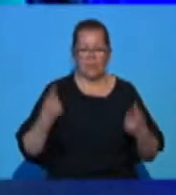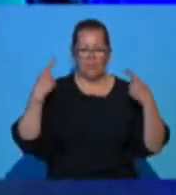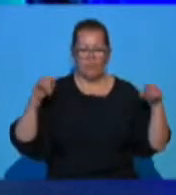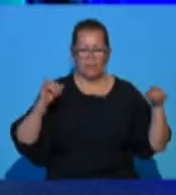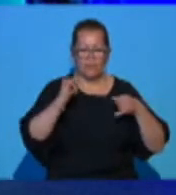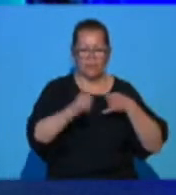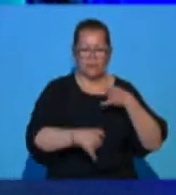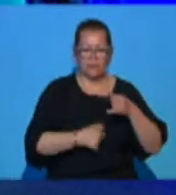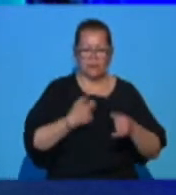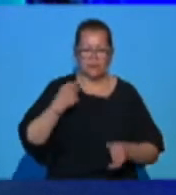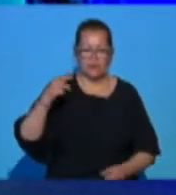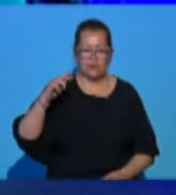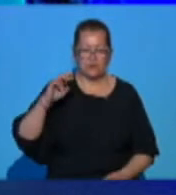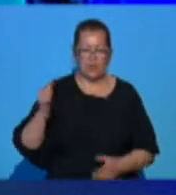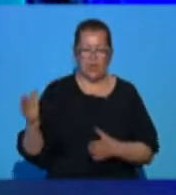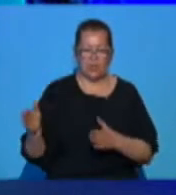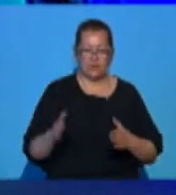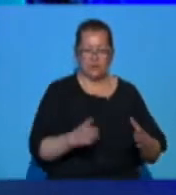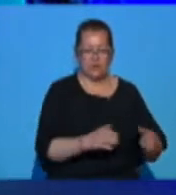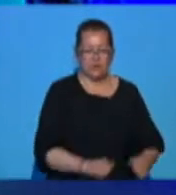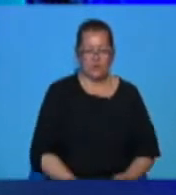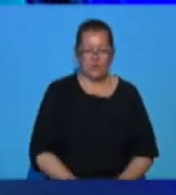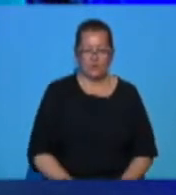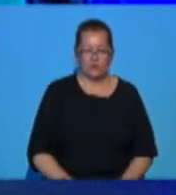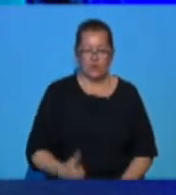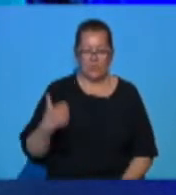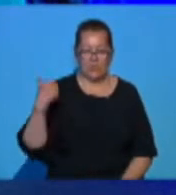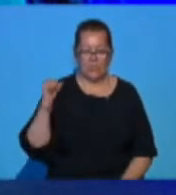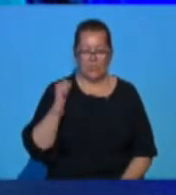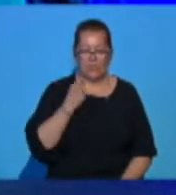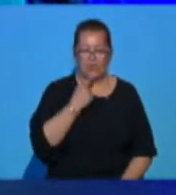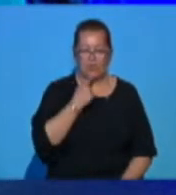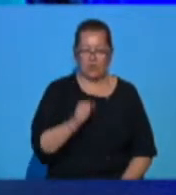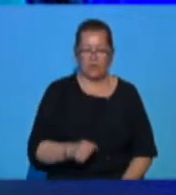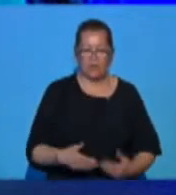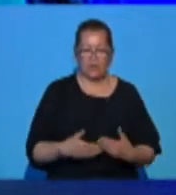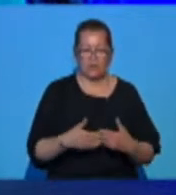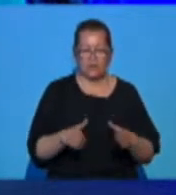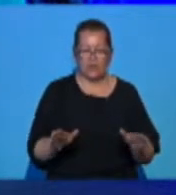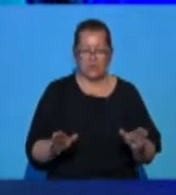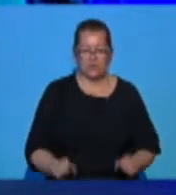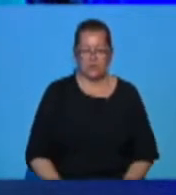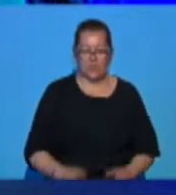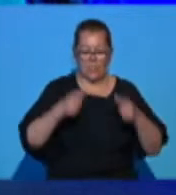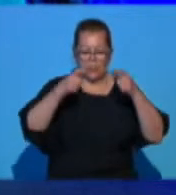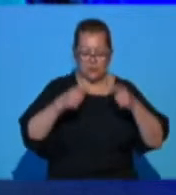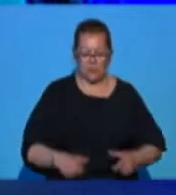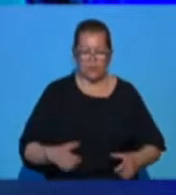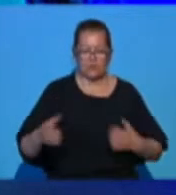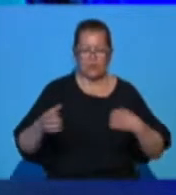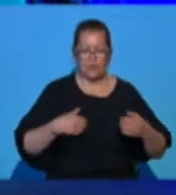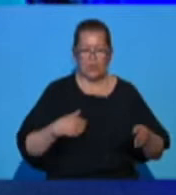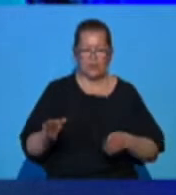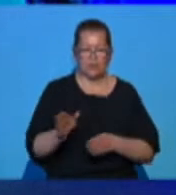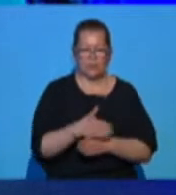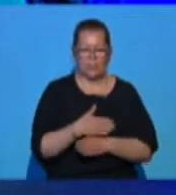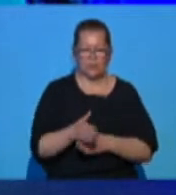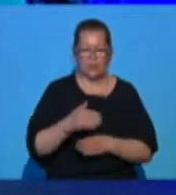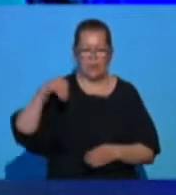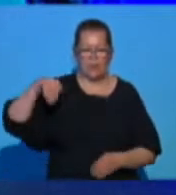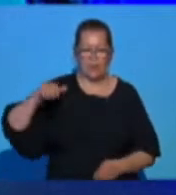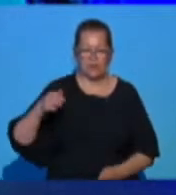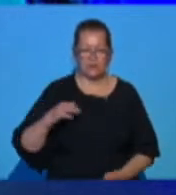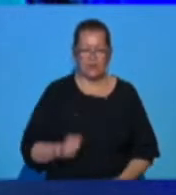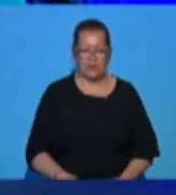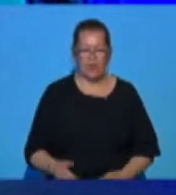Festivalul Internațional Shakespeare a debutat, după cum ați văzut, seara trecută la Craiova. Deschiderea oficială a avut loc la Teatrul Național Marin Sorescu, iar